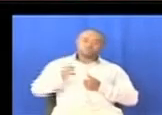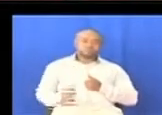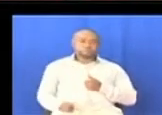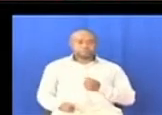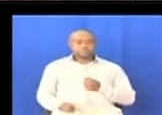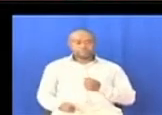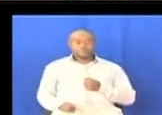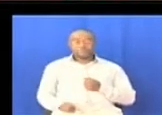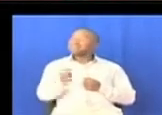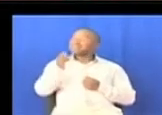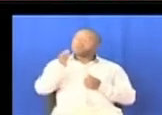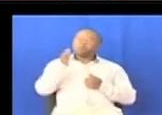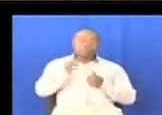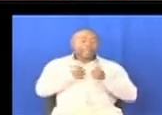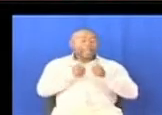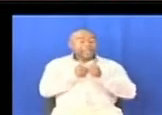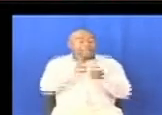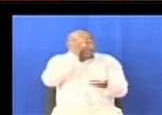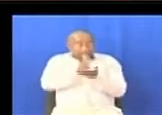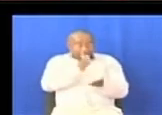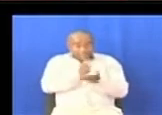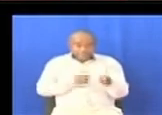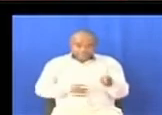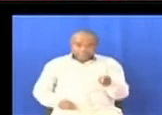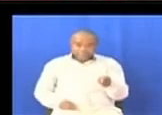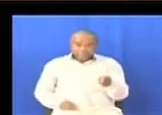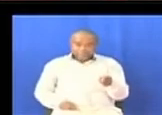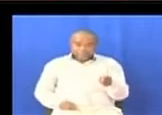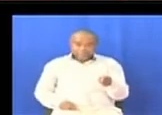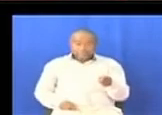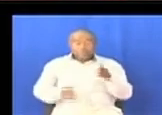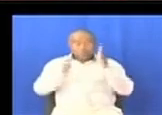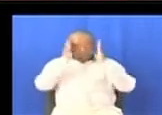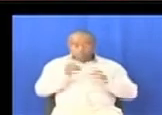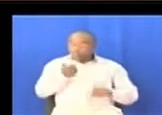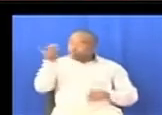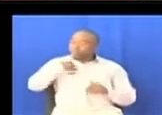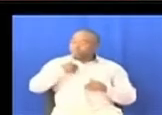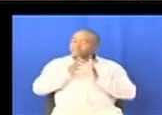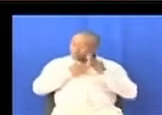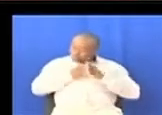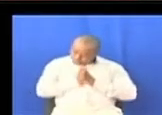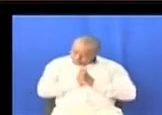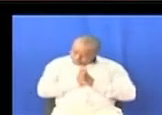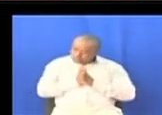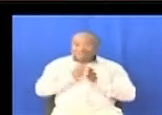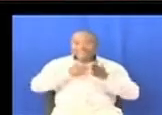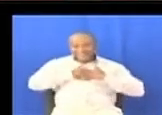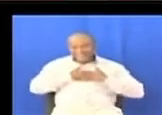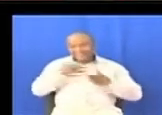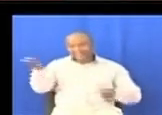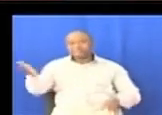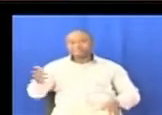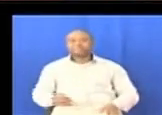ahadi timilifu na kamilifu. Mheshimiwa Spika, nakushukuru, asante sana.